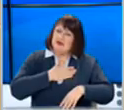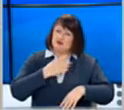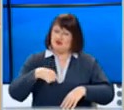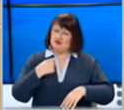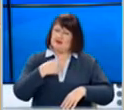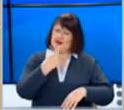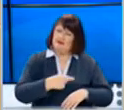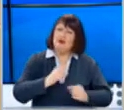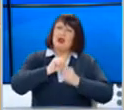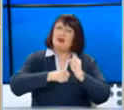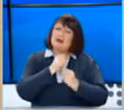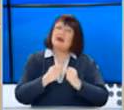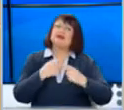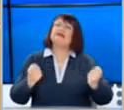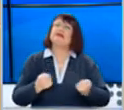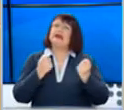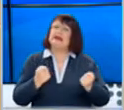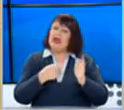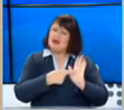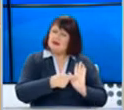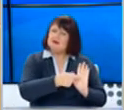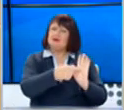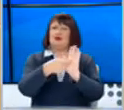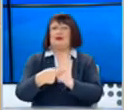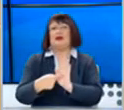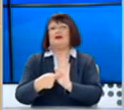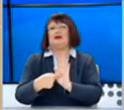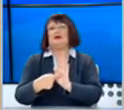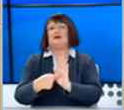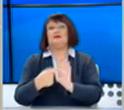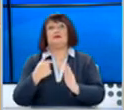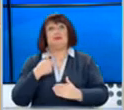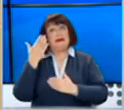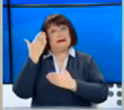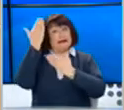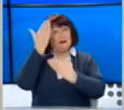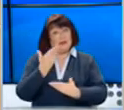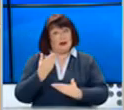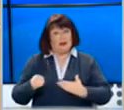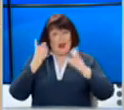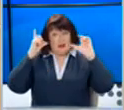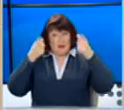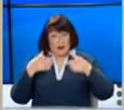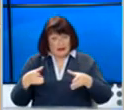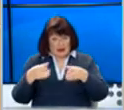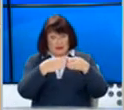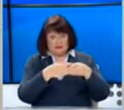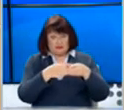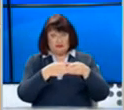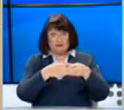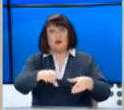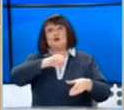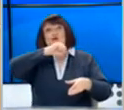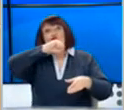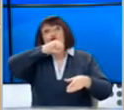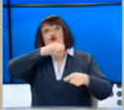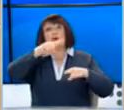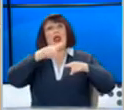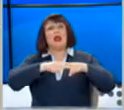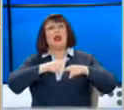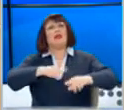συμπεριφορές του και τις δράσεις του. Σου έχω μιλήσει πολλές φορές για την παράταξη την οποία έχω την τιμή να ηγούμε, με το πόσο έμφαση δίνουμε στον εξυγχρονισμό των